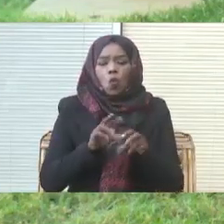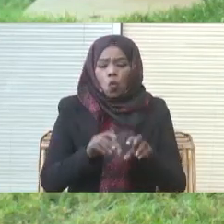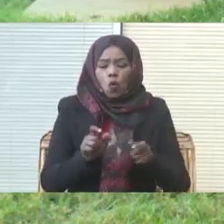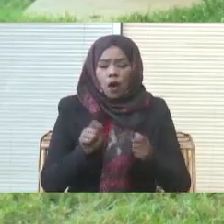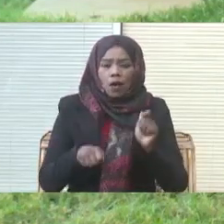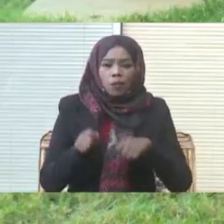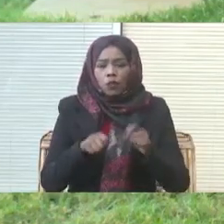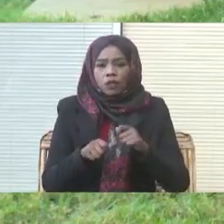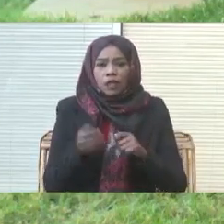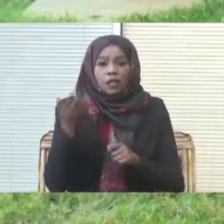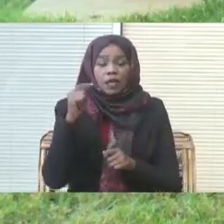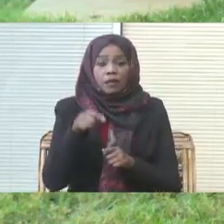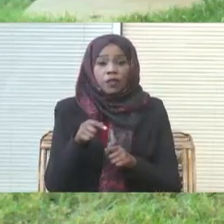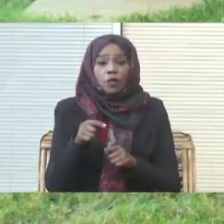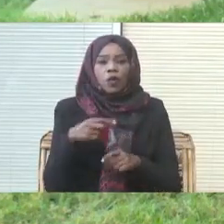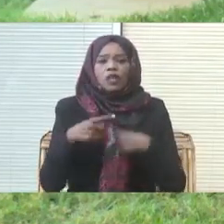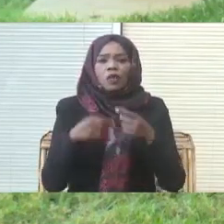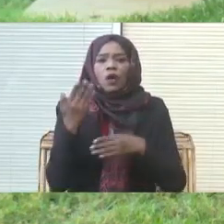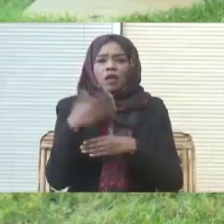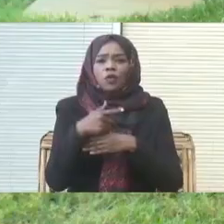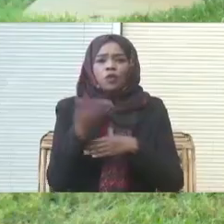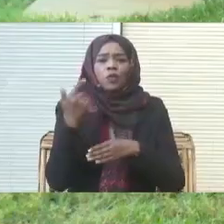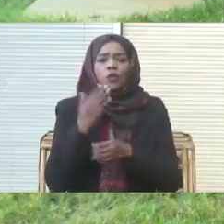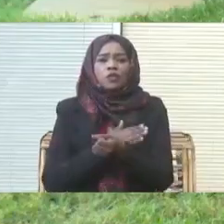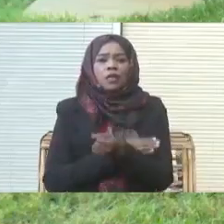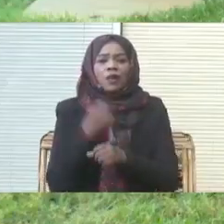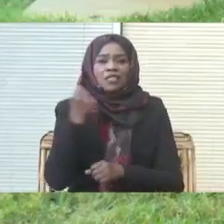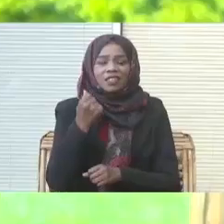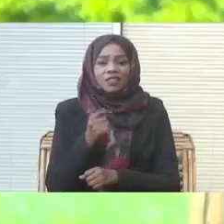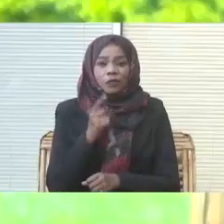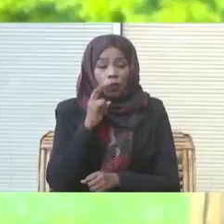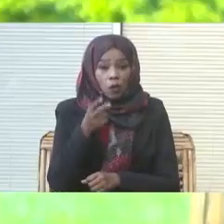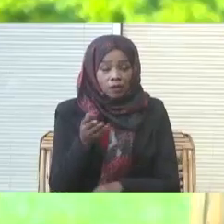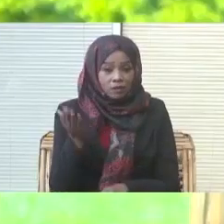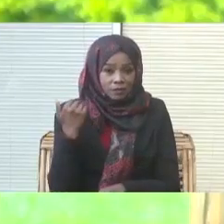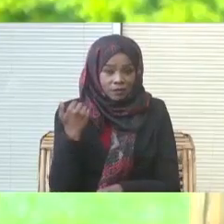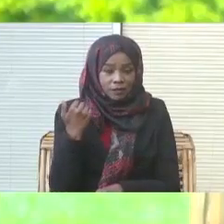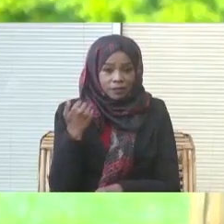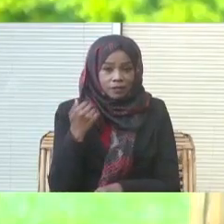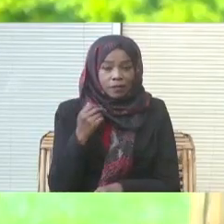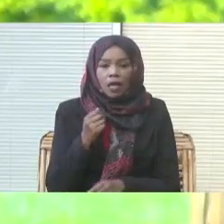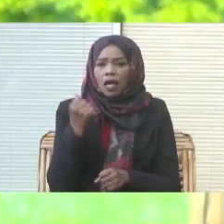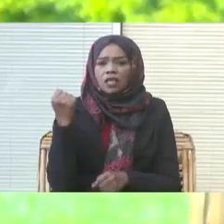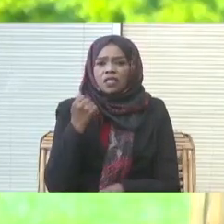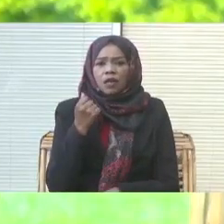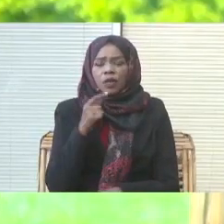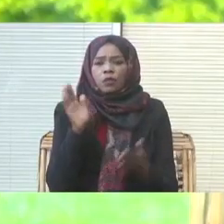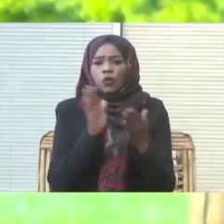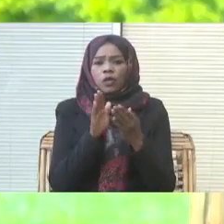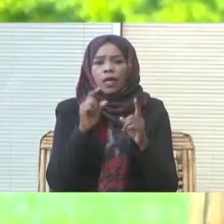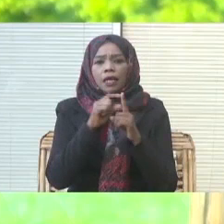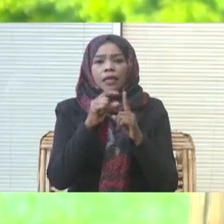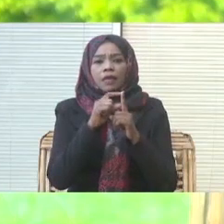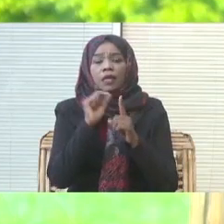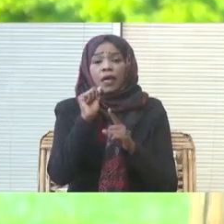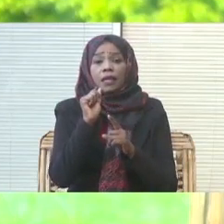دي، دائما المخرج طبعا هو أكثر زول بيكون تعبان في الموضوع ده. والله كانت الحاجة الصعبة اللي واجهنا كانت الكلمات بتاعت عزة